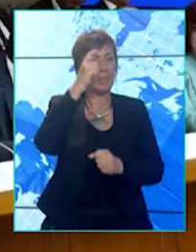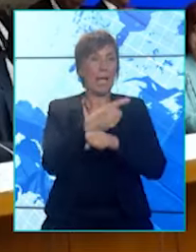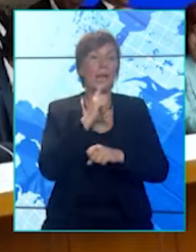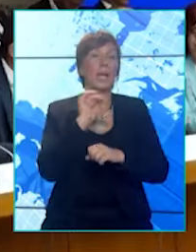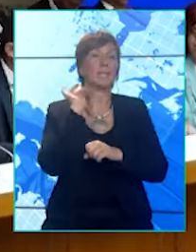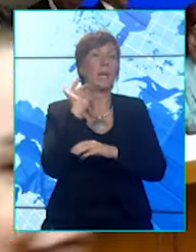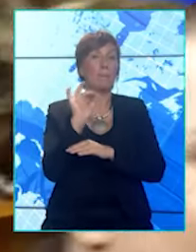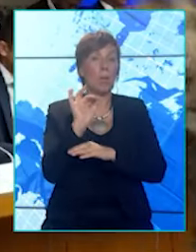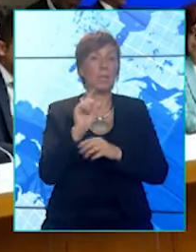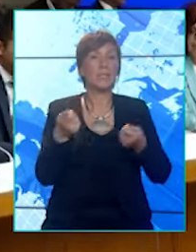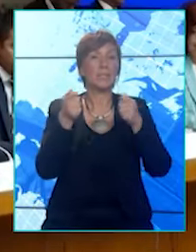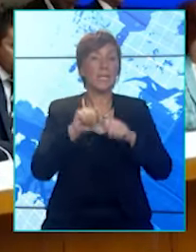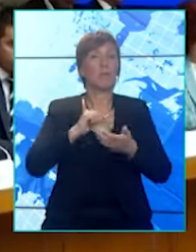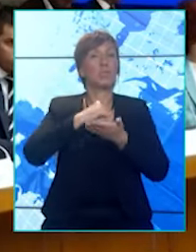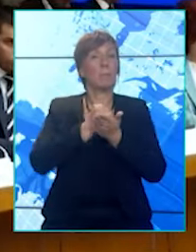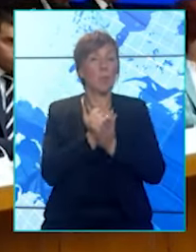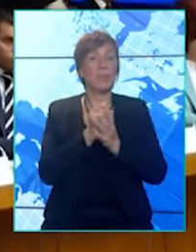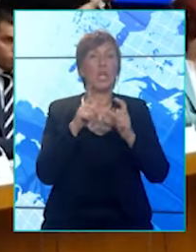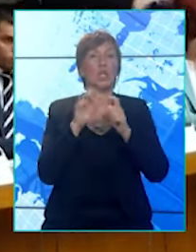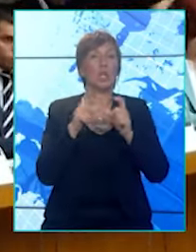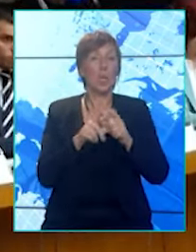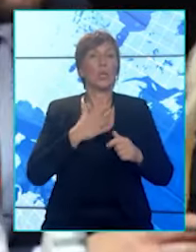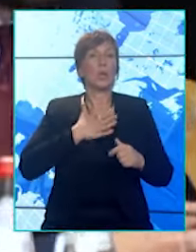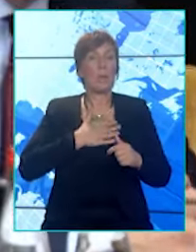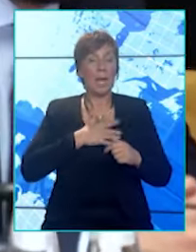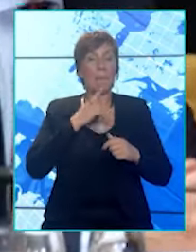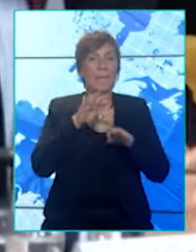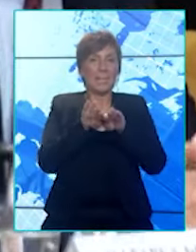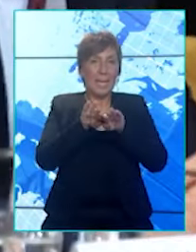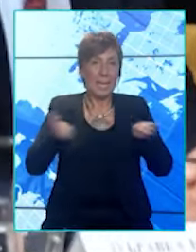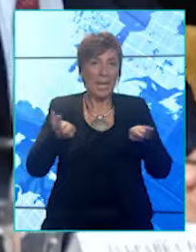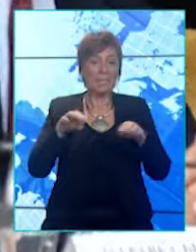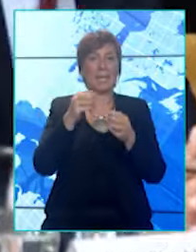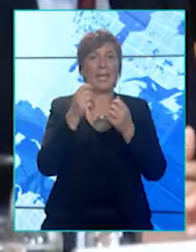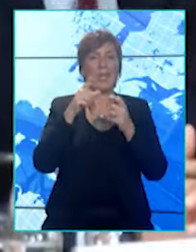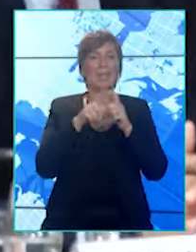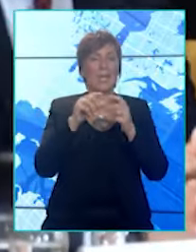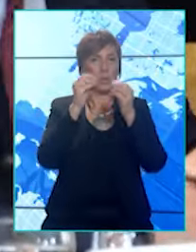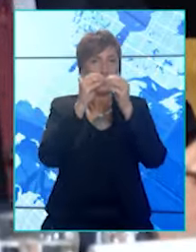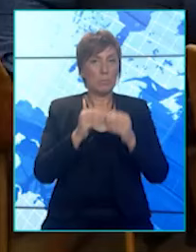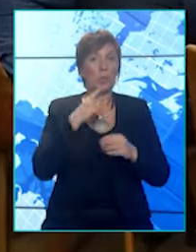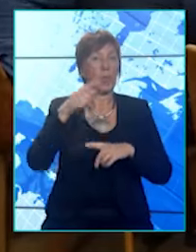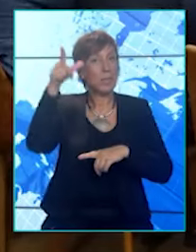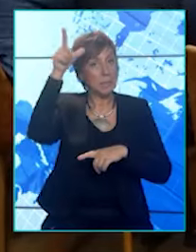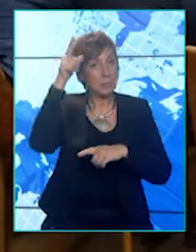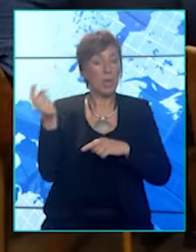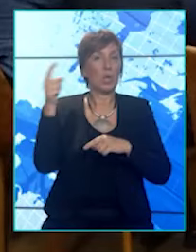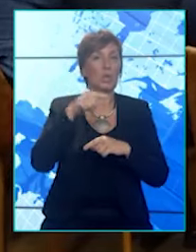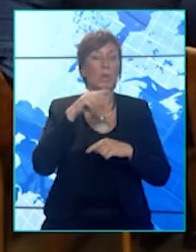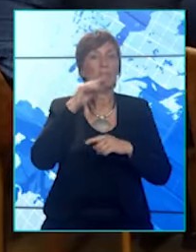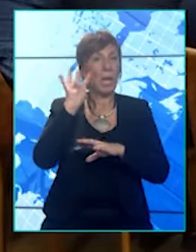upućenih poruka. Zaključci potvrđuju Dodikovu stvarnu namjeru razgradnje Dejtonskog sporazuma, dok iz Beograda dopire